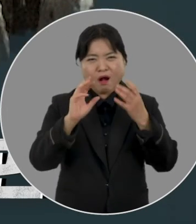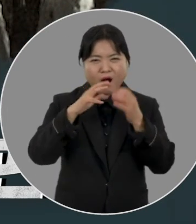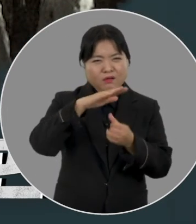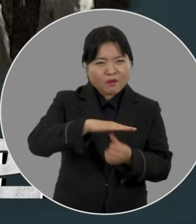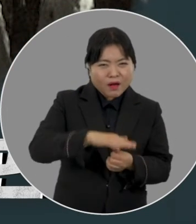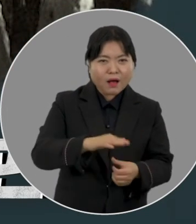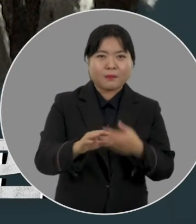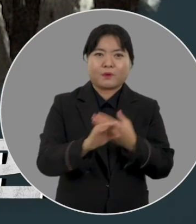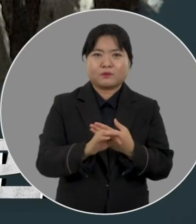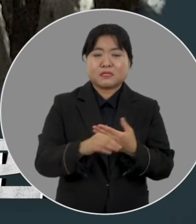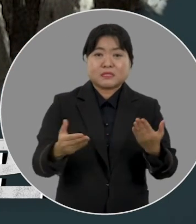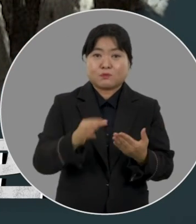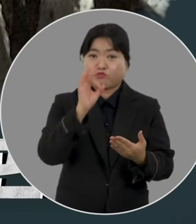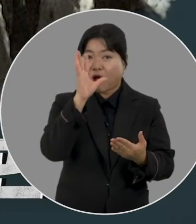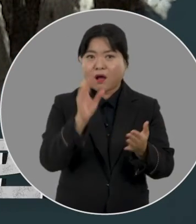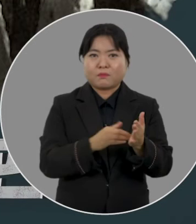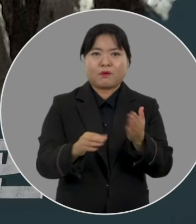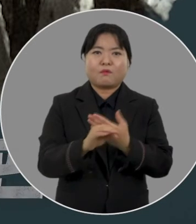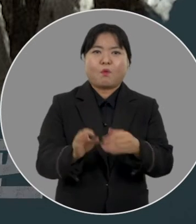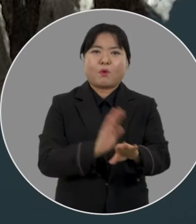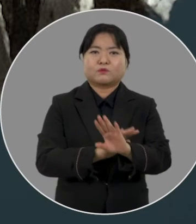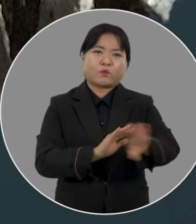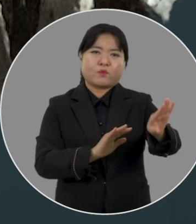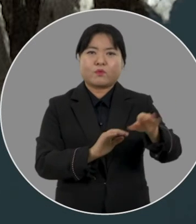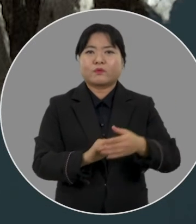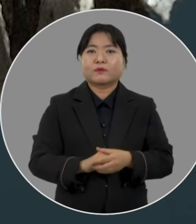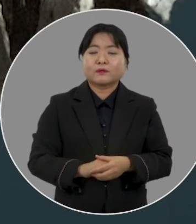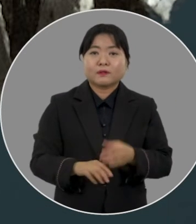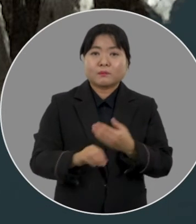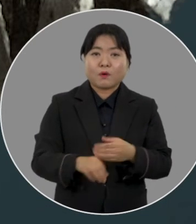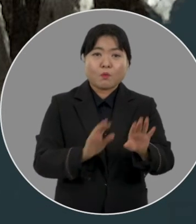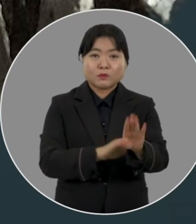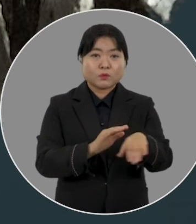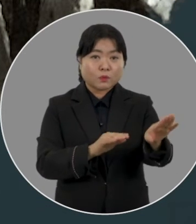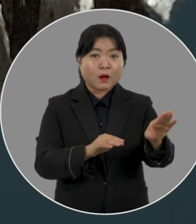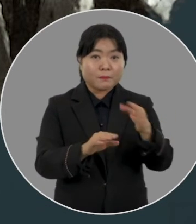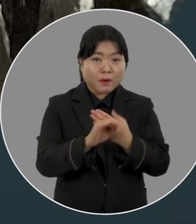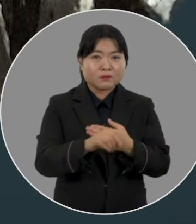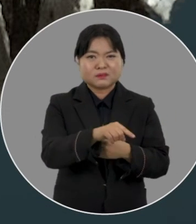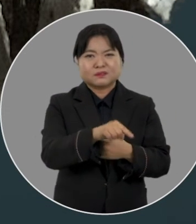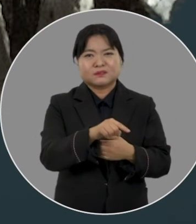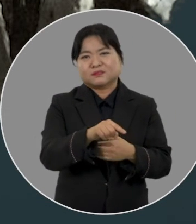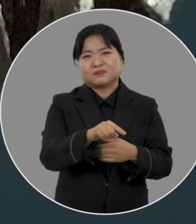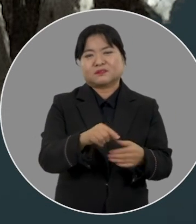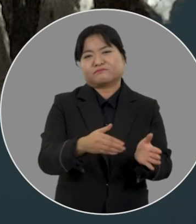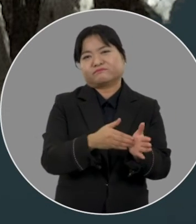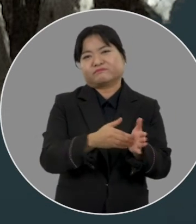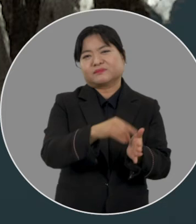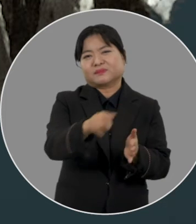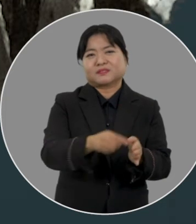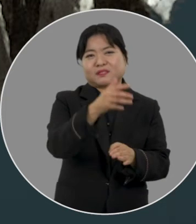한 사람들을 보면 왼쪽으로 얘기하죠. 왼쪽으로 가면 그는 이제 그